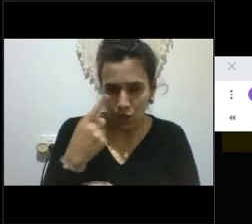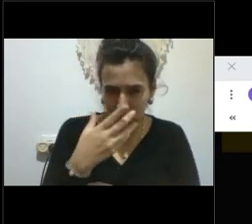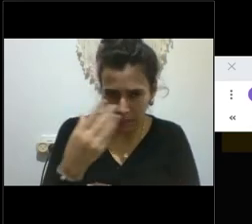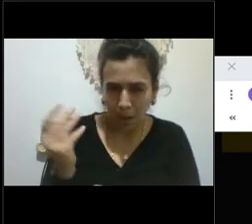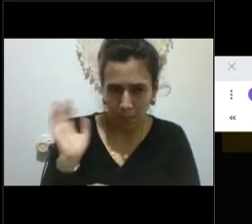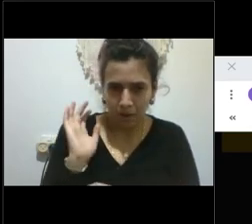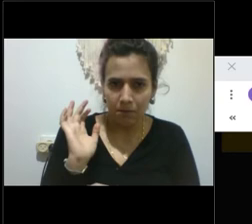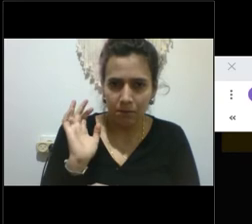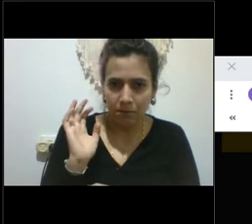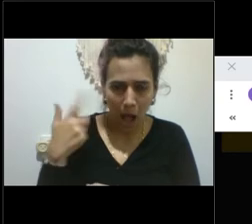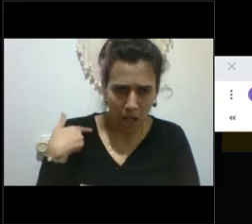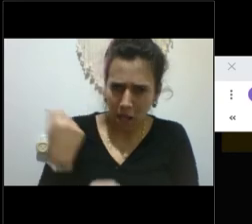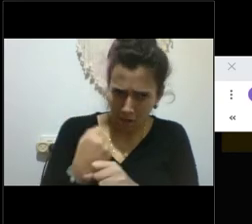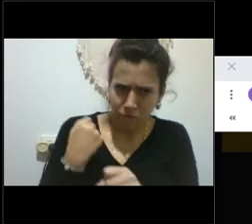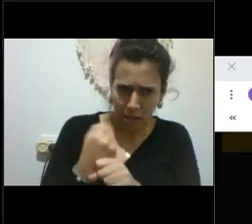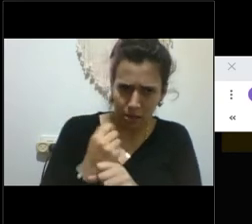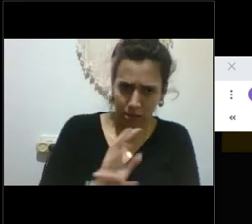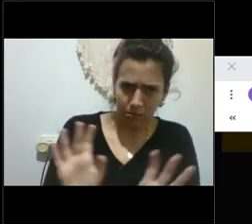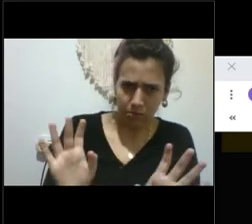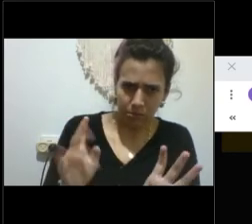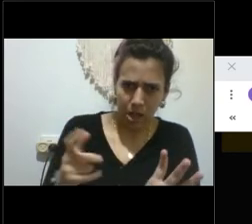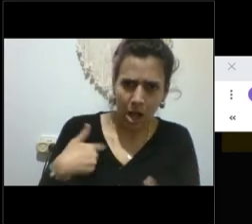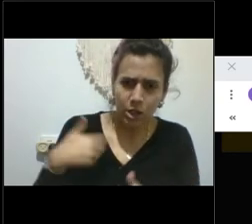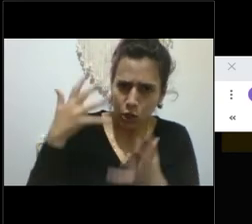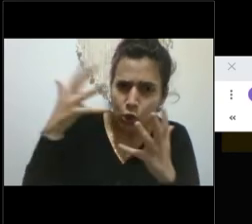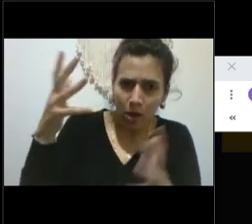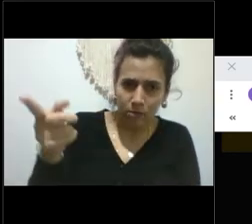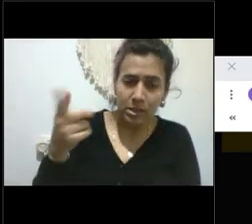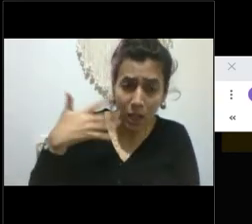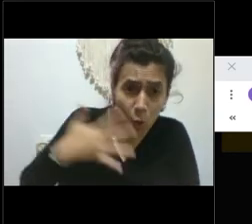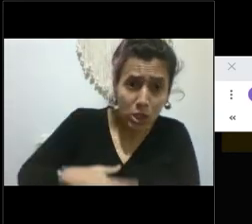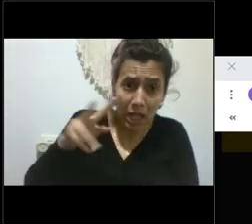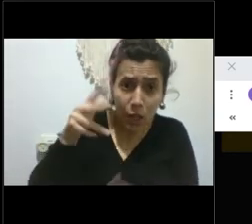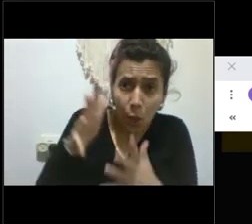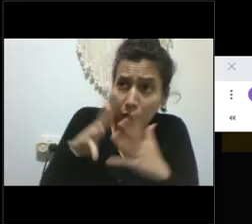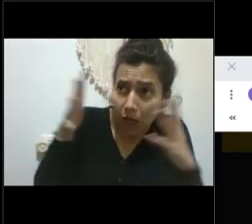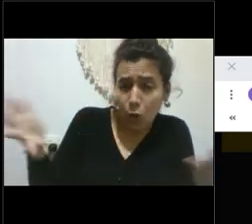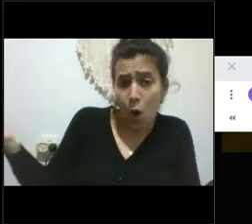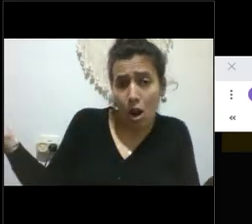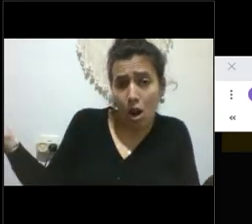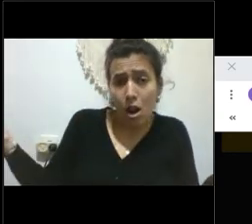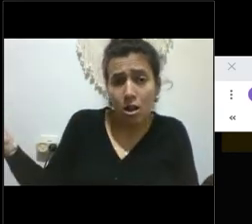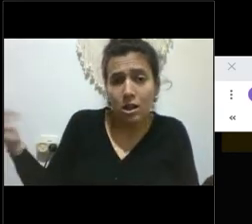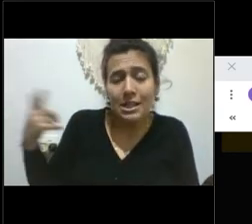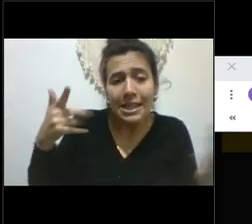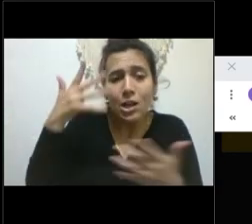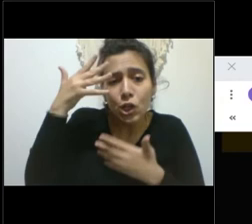כאילו, אני שואף לזה, אני רוצה להיות גדול. זה השאיפה שלי. אני...